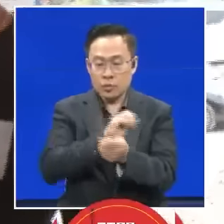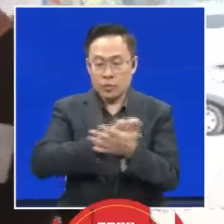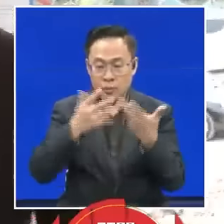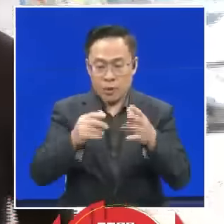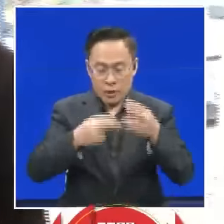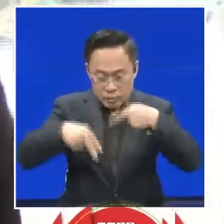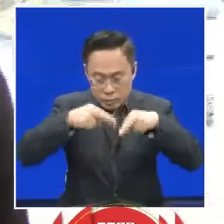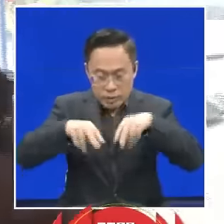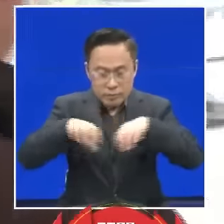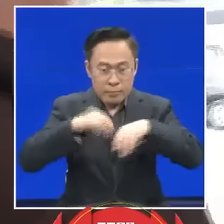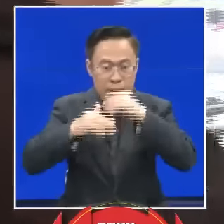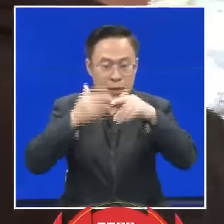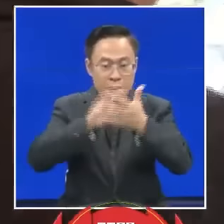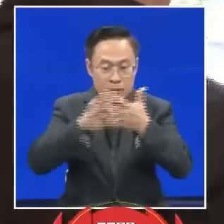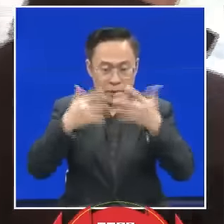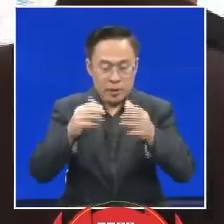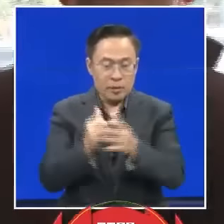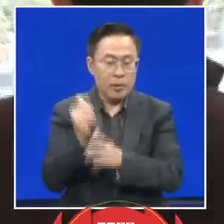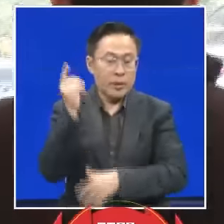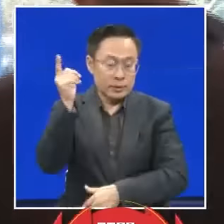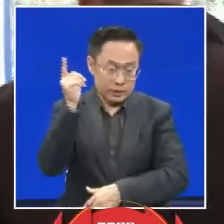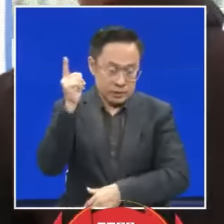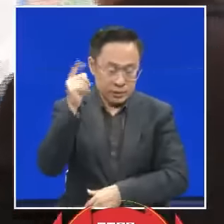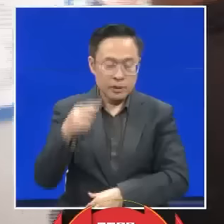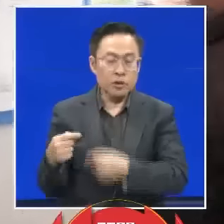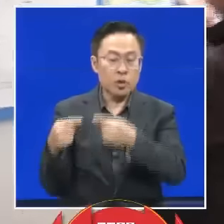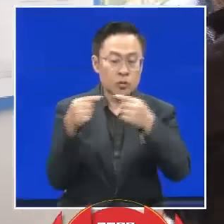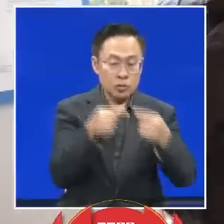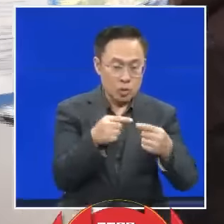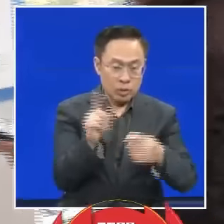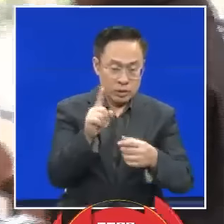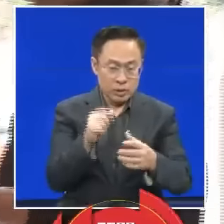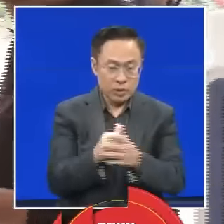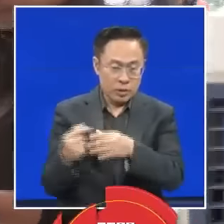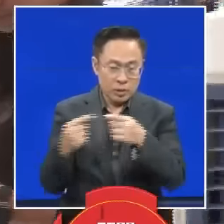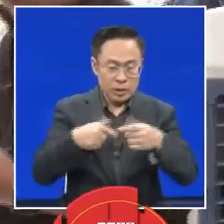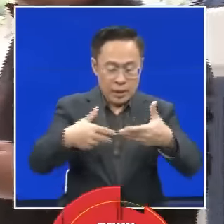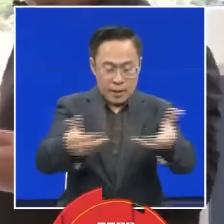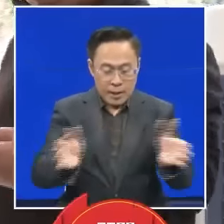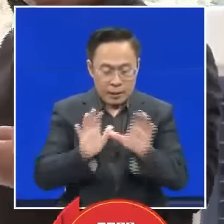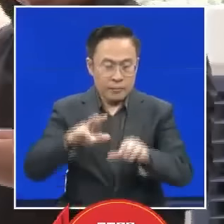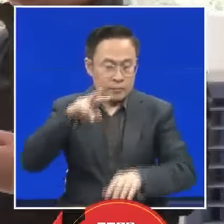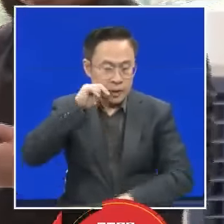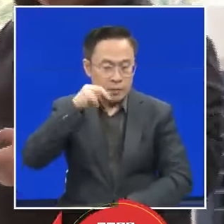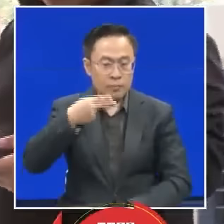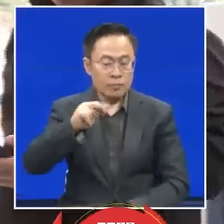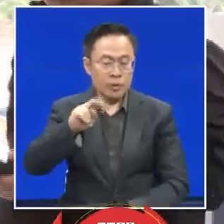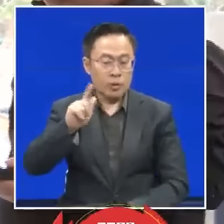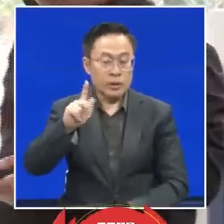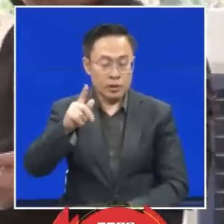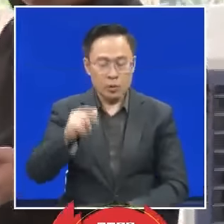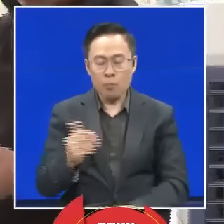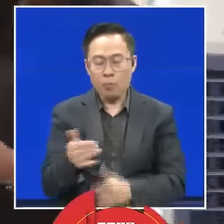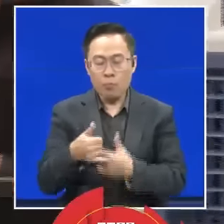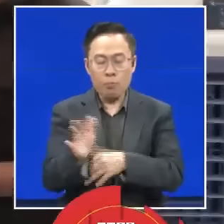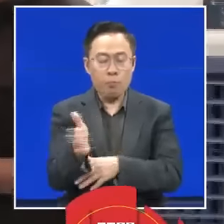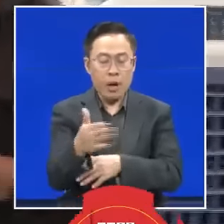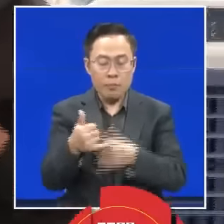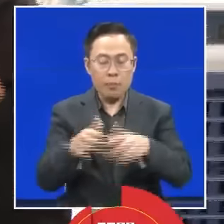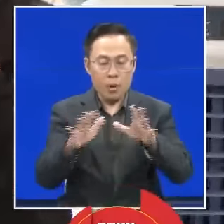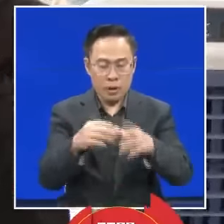พื้นที่เสร็จสิ้นนะครับนายทักษิณก็จะเดินทางต่อไปภายในของอ่างเก็บน้ำหนองเขียวนะครับเพื่อปล่อยพันธุ์ปลาแล้วก็ปลู